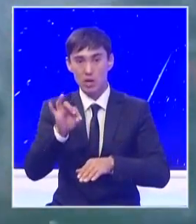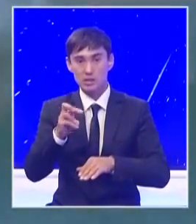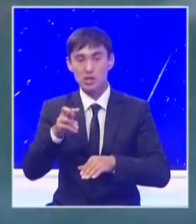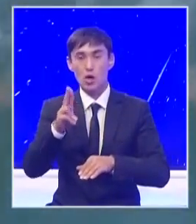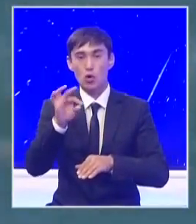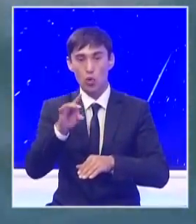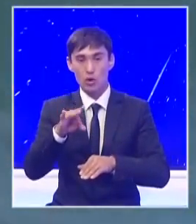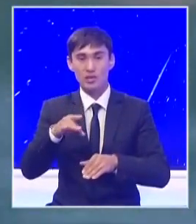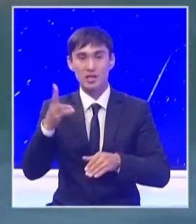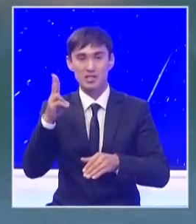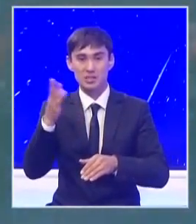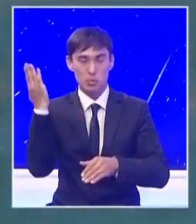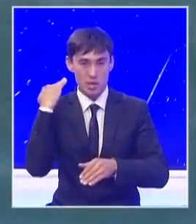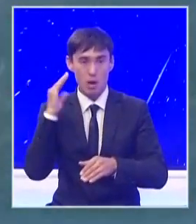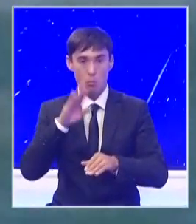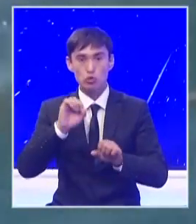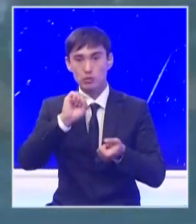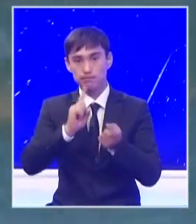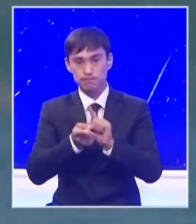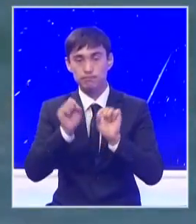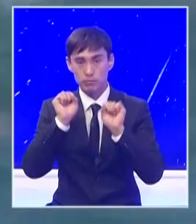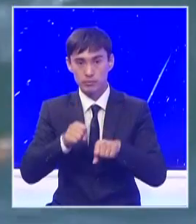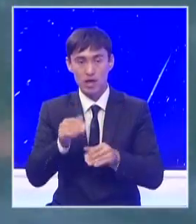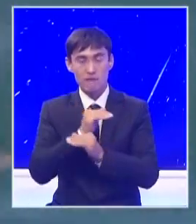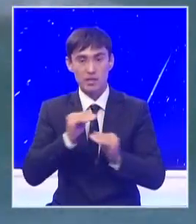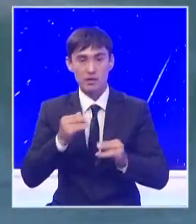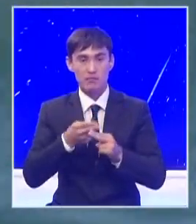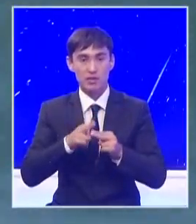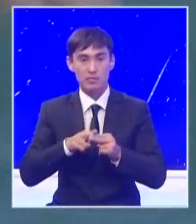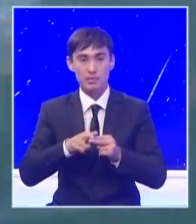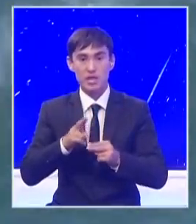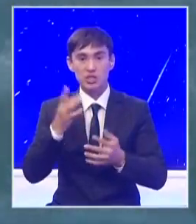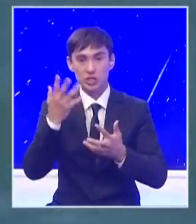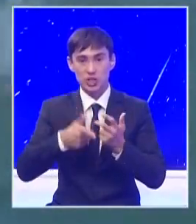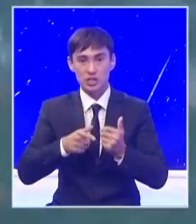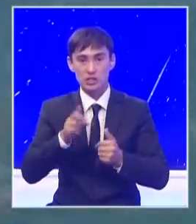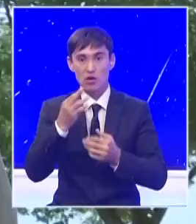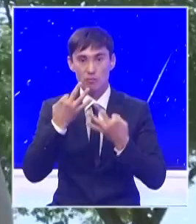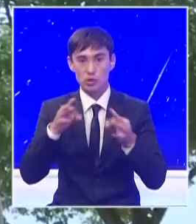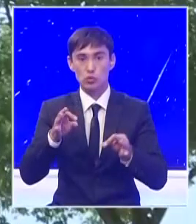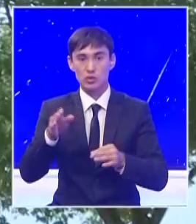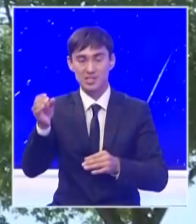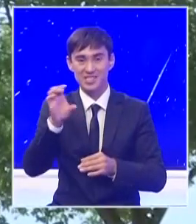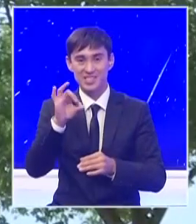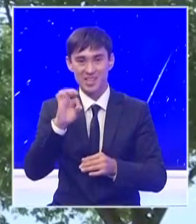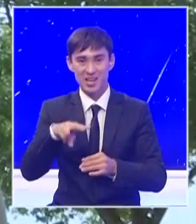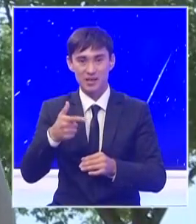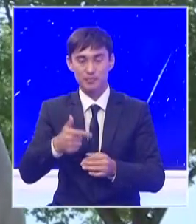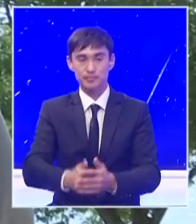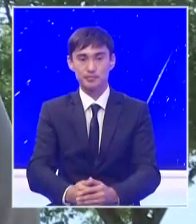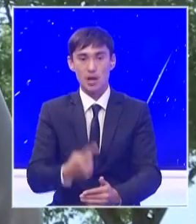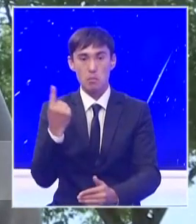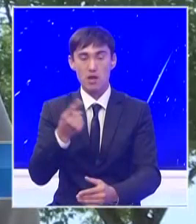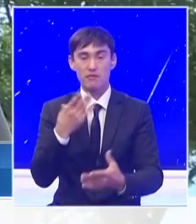спине. Стили плавания можно чередовать. Однако самым эффективным в этом виде считается вольный стиль. Первый день, самый сложный день был.